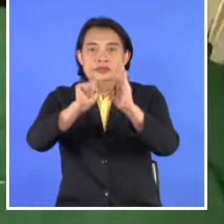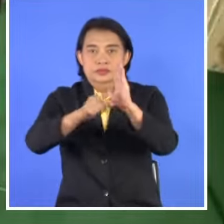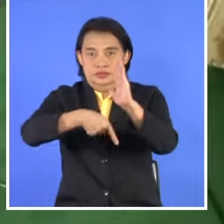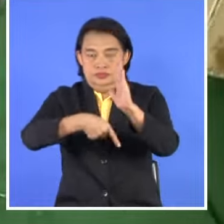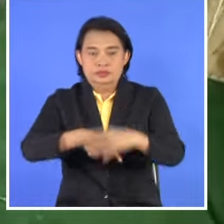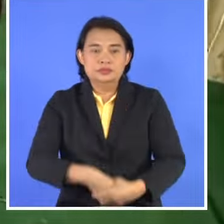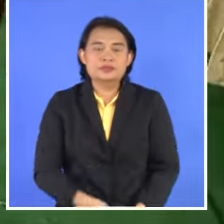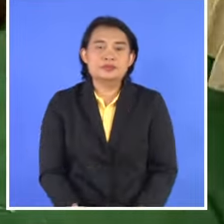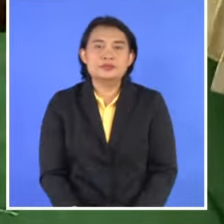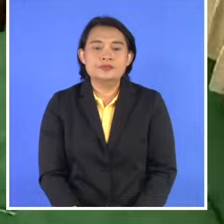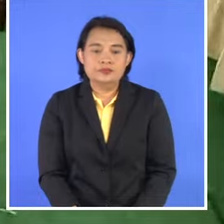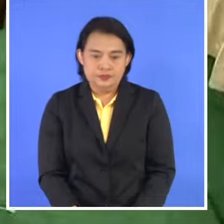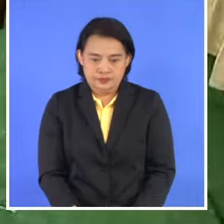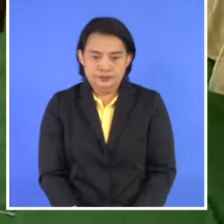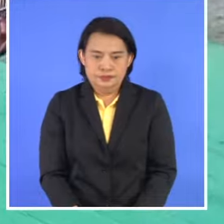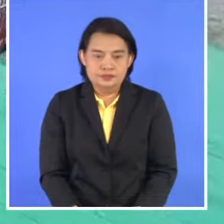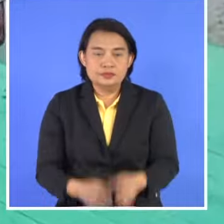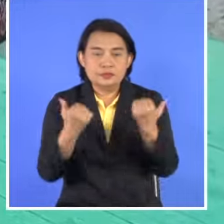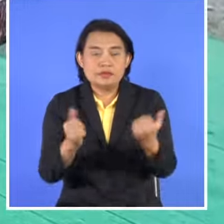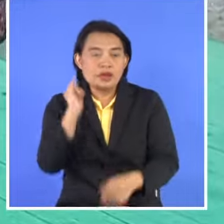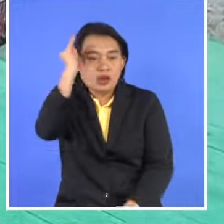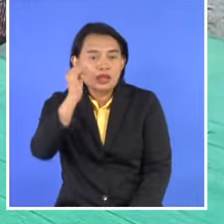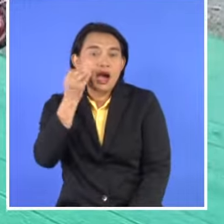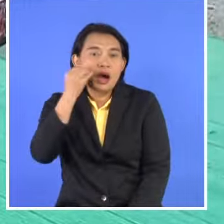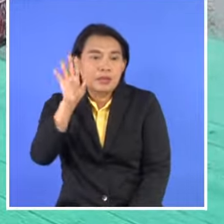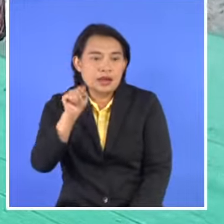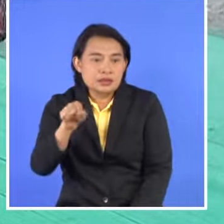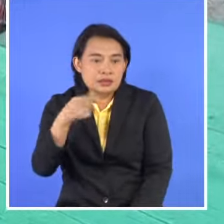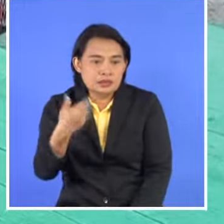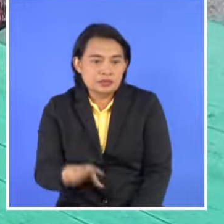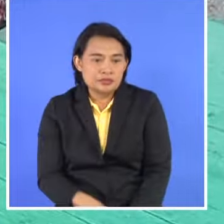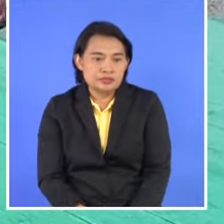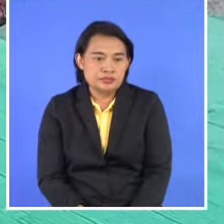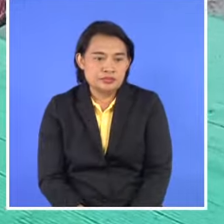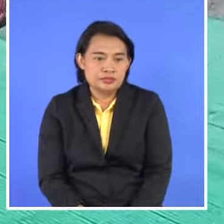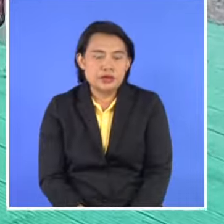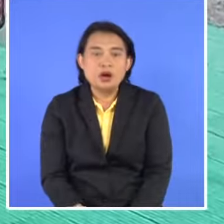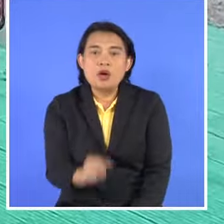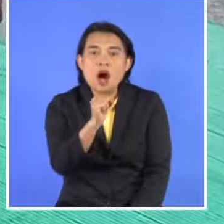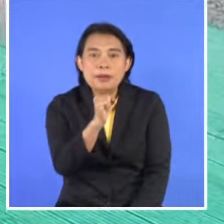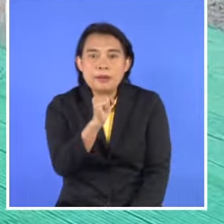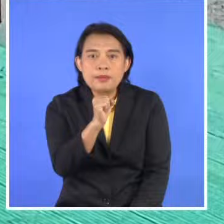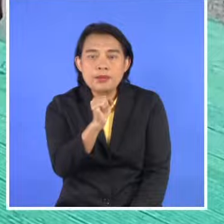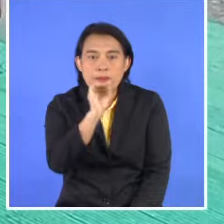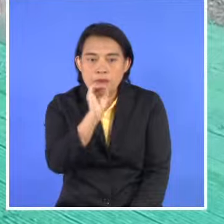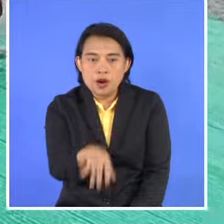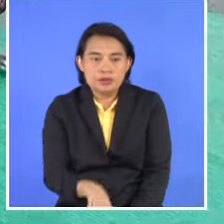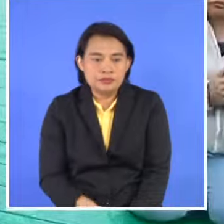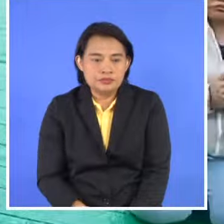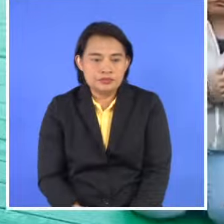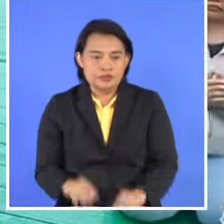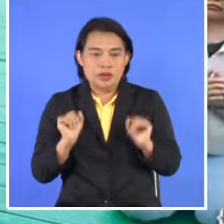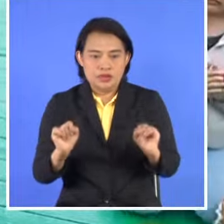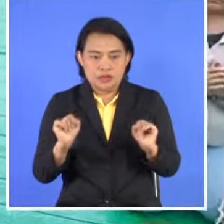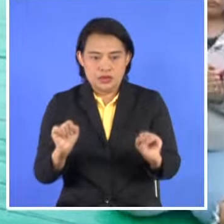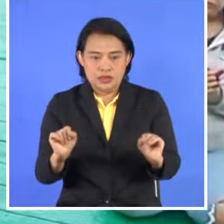เล่าสู่กันฟังฮะ แล้วตอนนี้คุณยายกลับบ้านได้ยังคะเนี่ย ก็คงเขาประกาศ เสียงตามสายเนาะ นี่นี่นี่มอเตอร์ไซค์คันนี้มอเตอร์